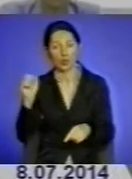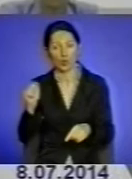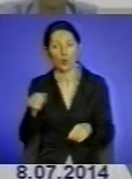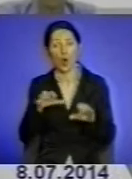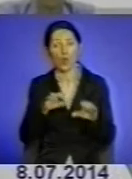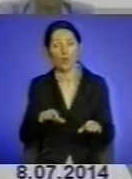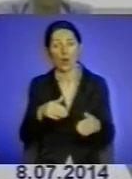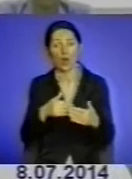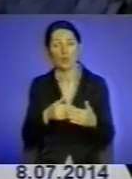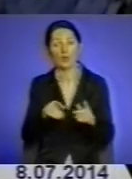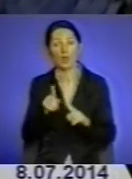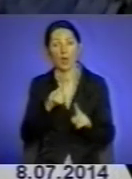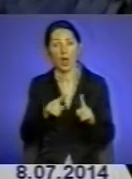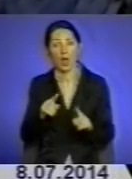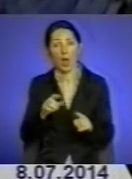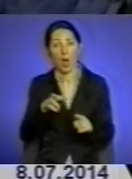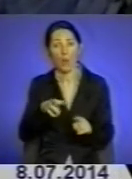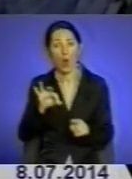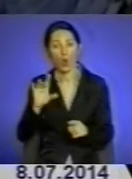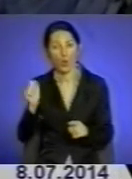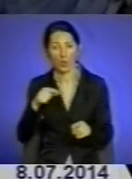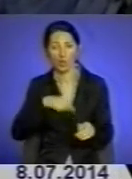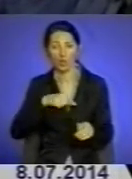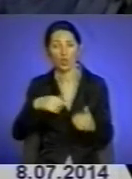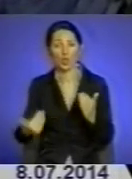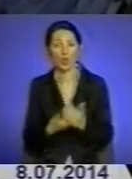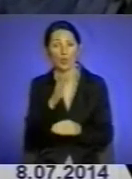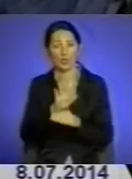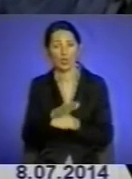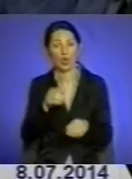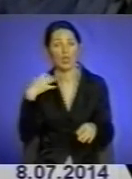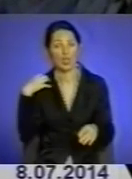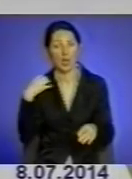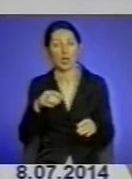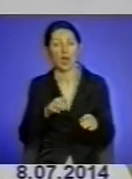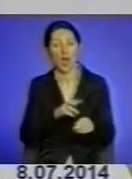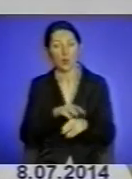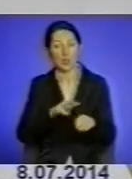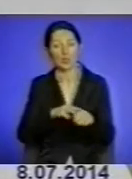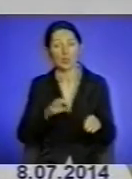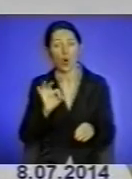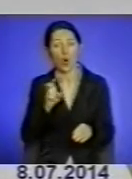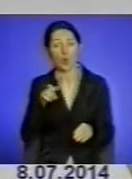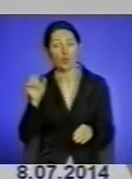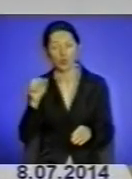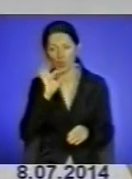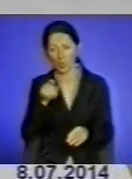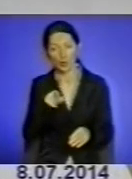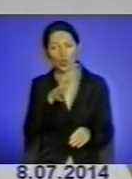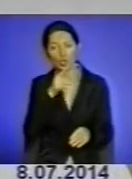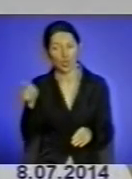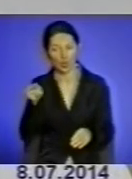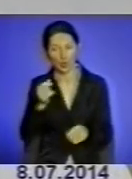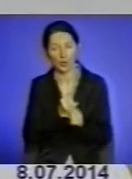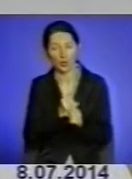Тернопільській області Юрій Моргун. Характеризуючи новопризначеного начальника міськвідділу міліції, Василь Облищук відмітив. За той час, що він попрацював, він як